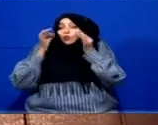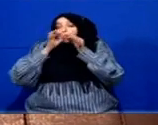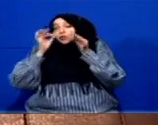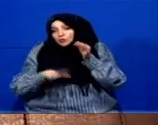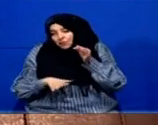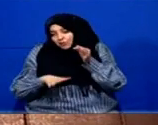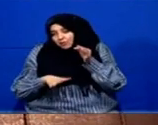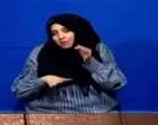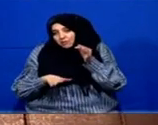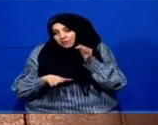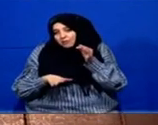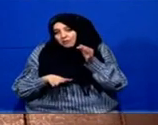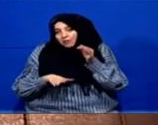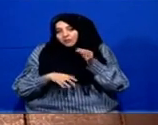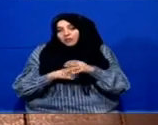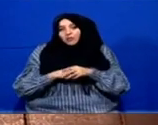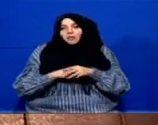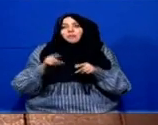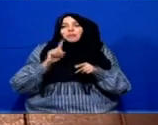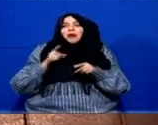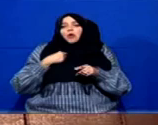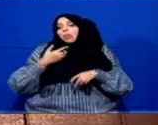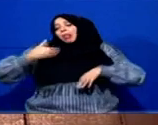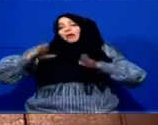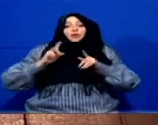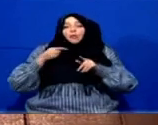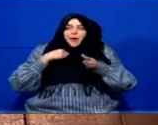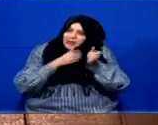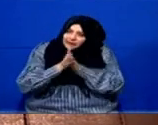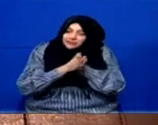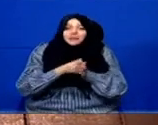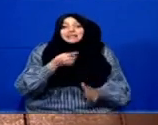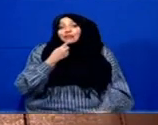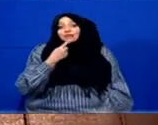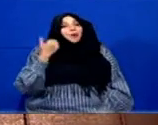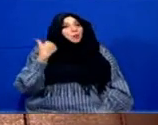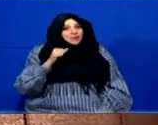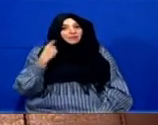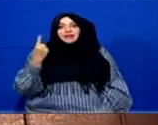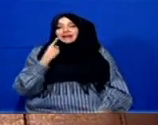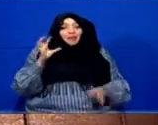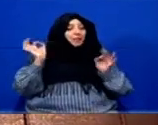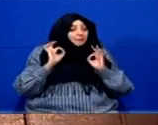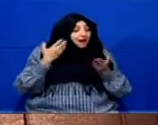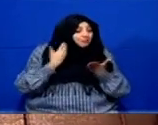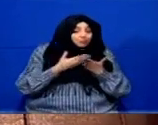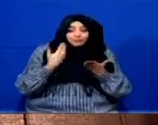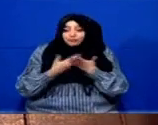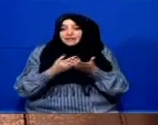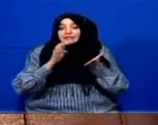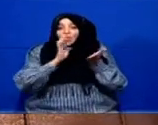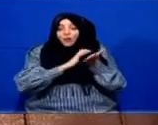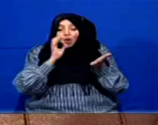اجتهاد لا ادخر جهدا اذن يجوز له الاجتهاد عند عدم وجود نص